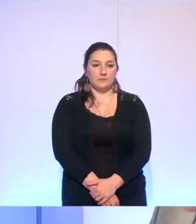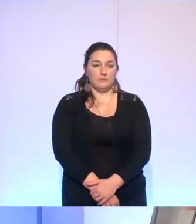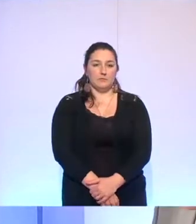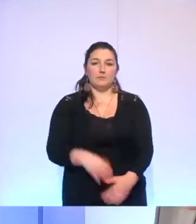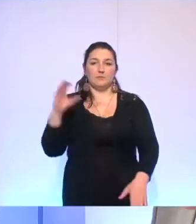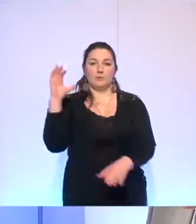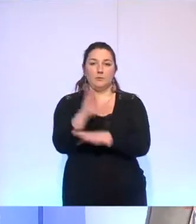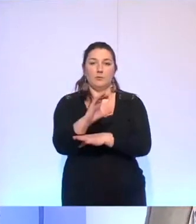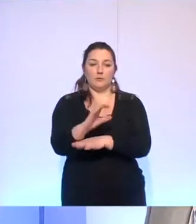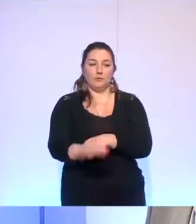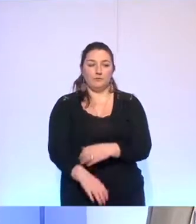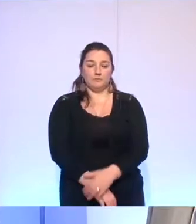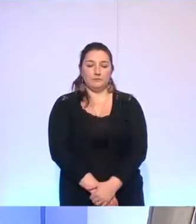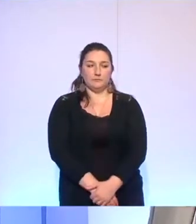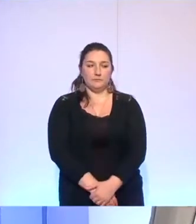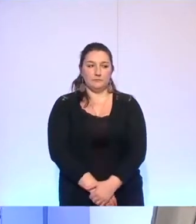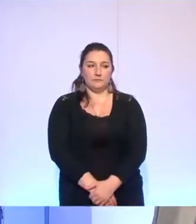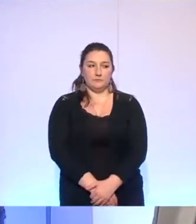Contre.